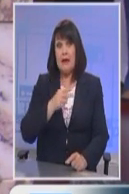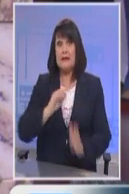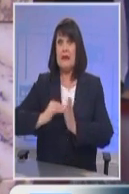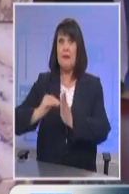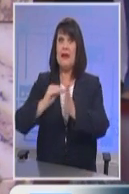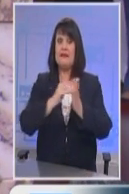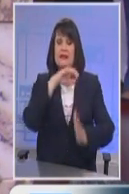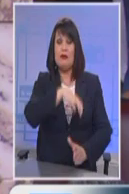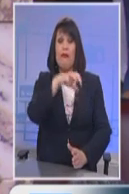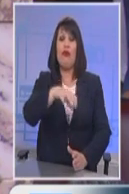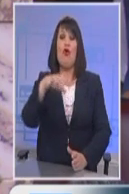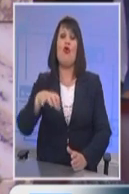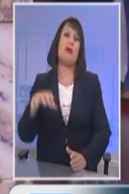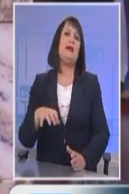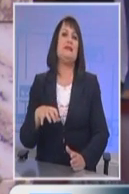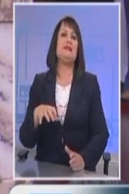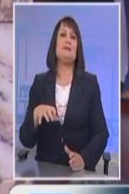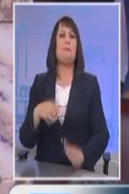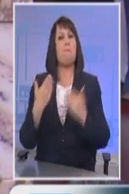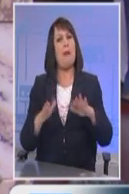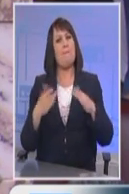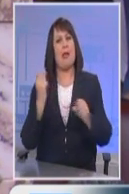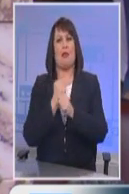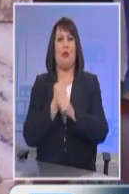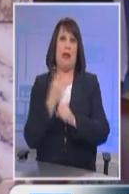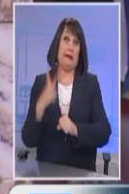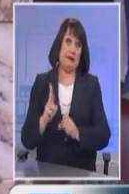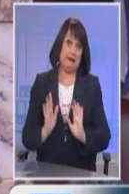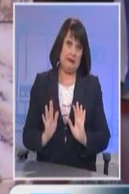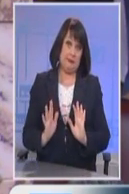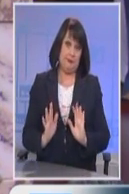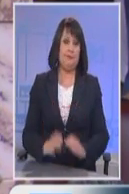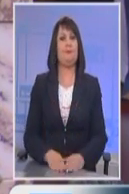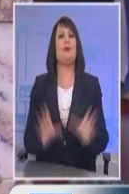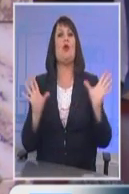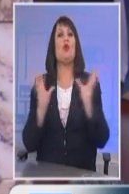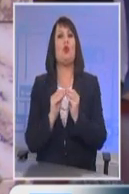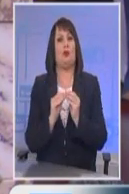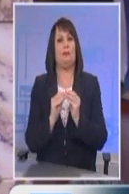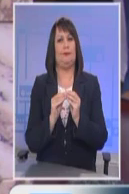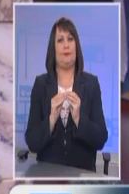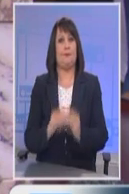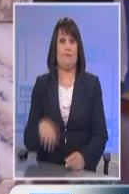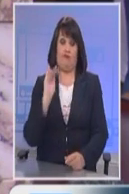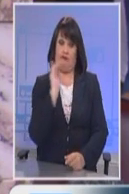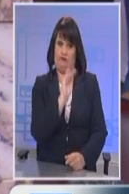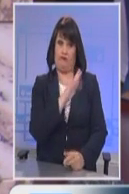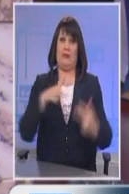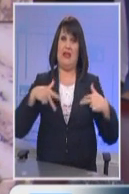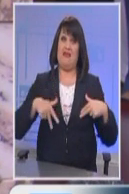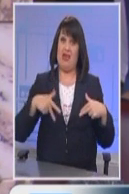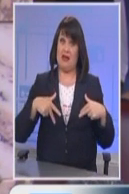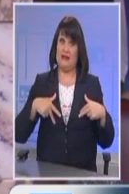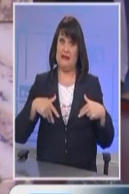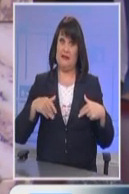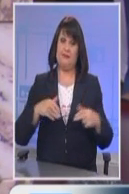των φορέων στις οποίες υπηρέτησε και υπηρετεί. Συμπερασματικά, καλό την κυβέρνηση